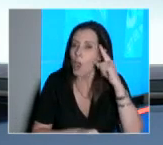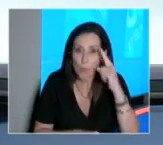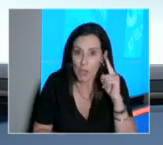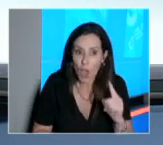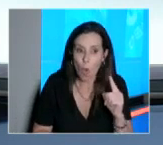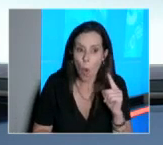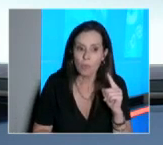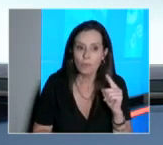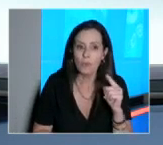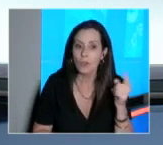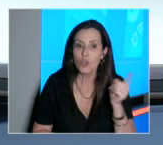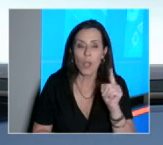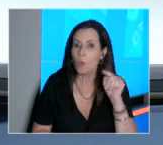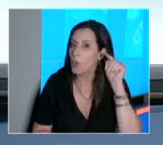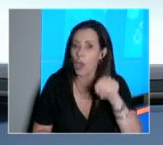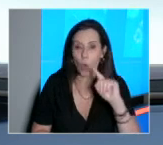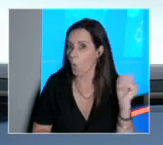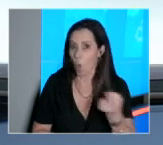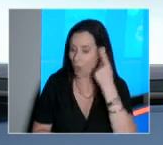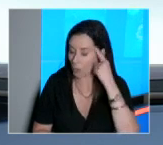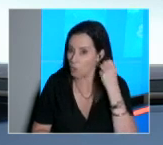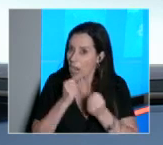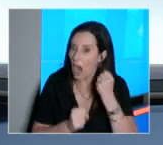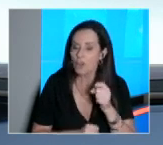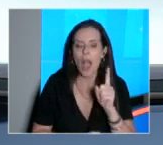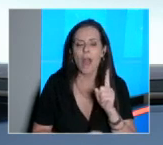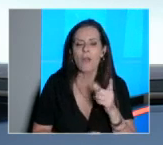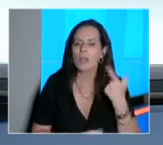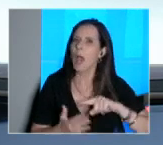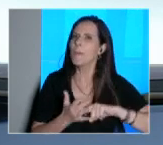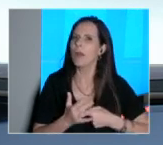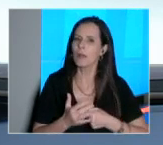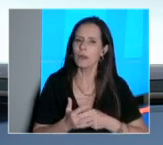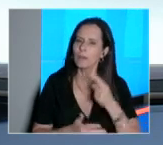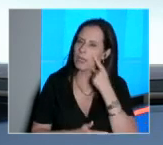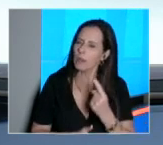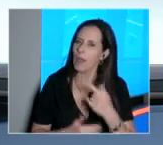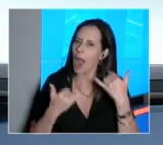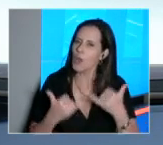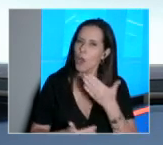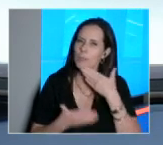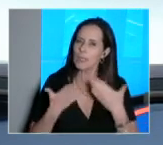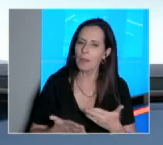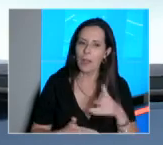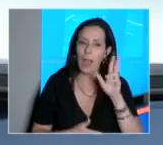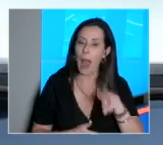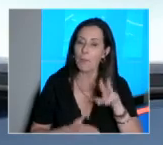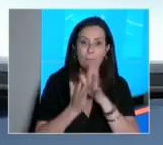ידעו, שהם לא יגיעו אליו כולם בסופו. אבל הייתה מטרה, ותשים לב, היום במדינת ישראל,